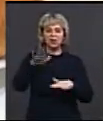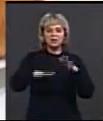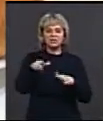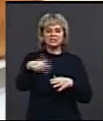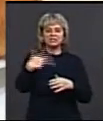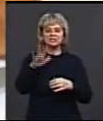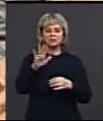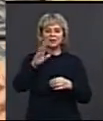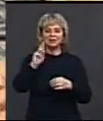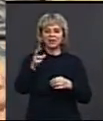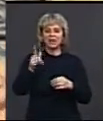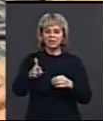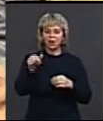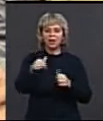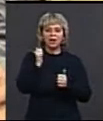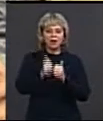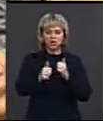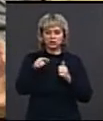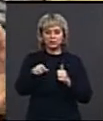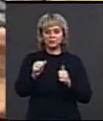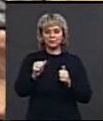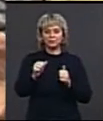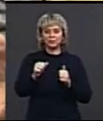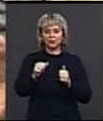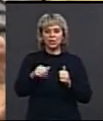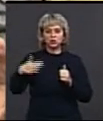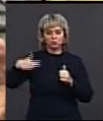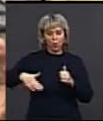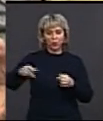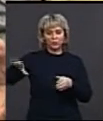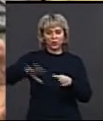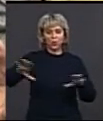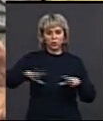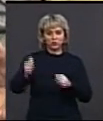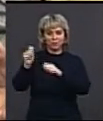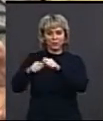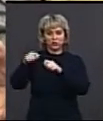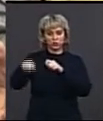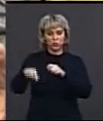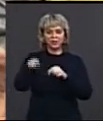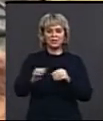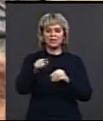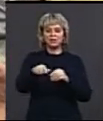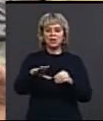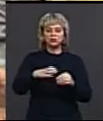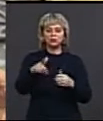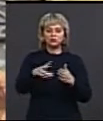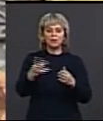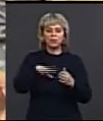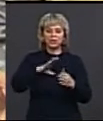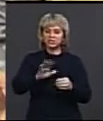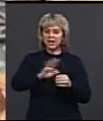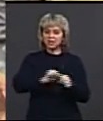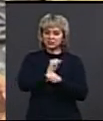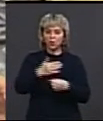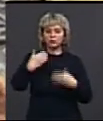лишь 35 килограмм каждый, сбоку пристяжной лошади, и достаточно, не нужно было останавливаться, он